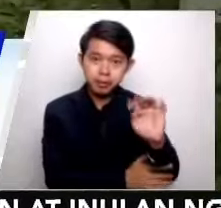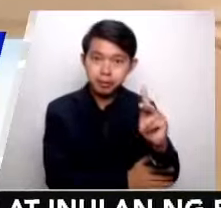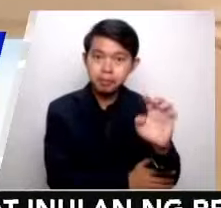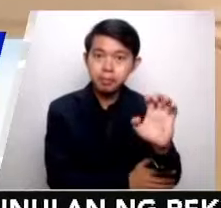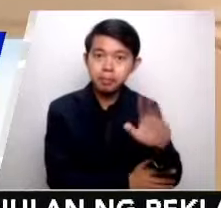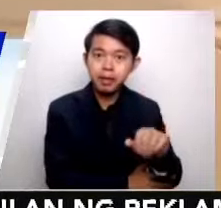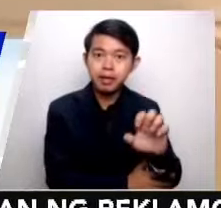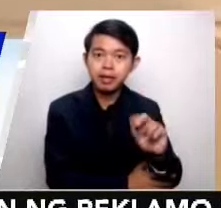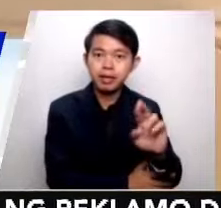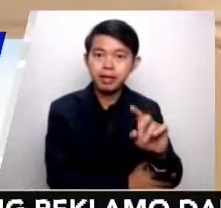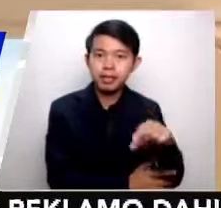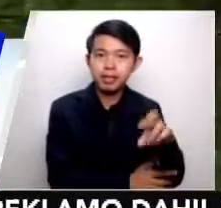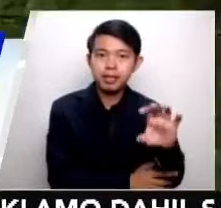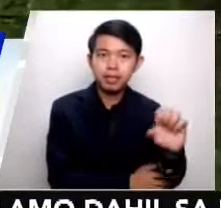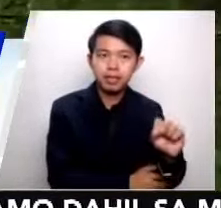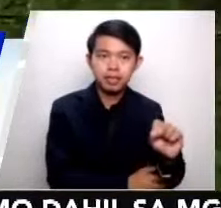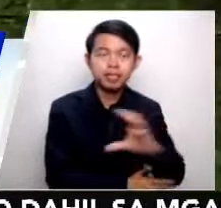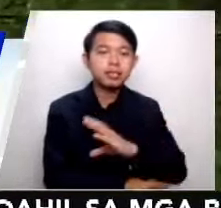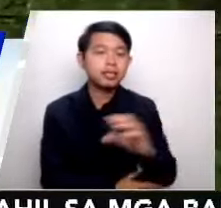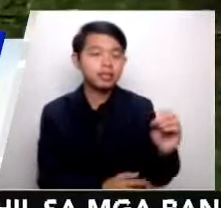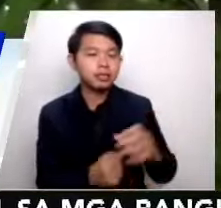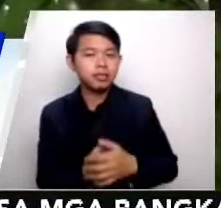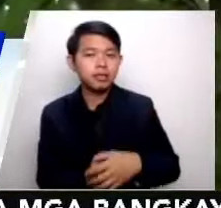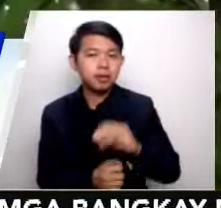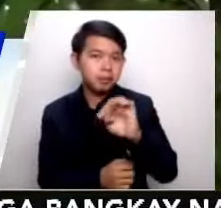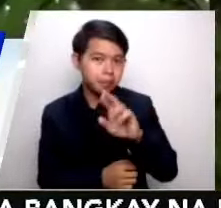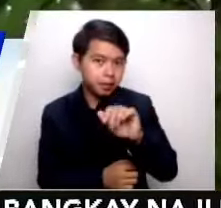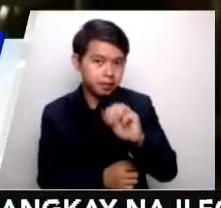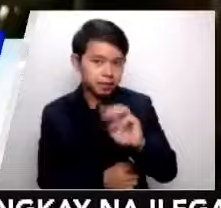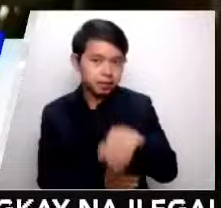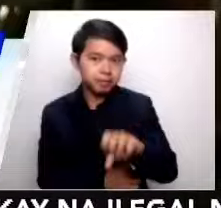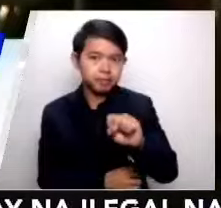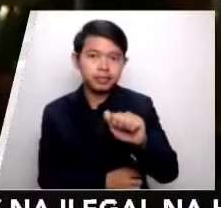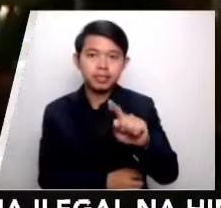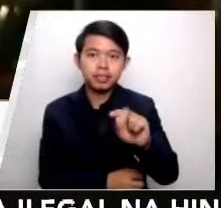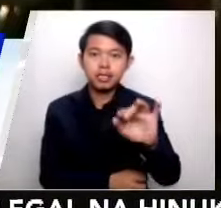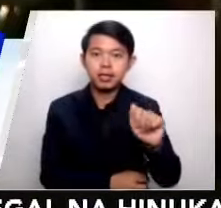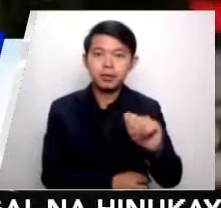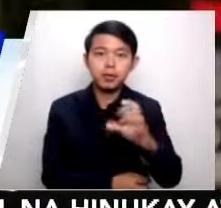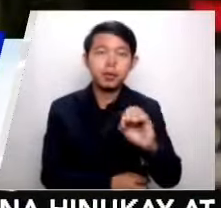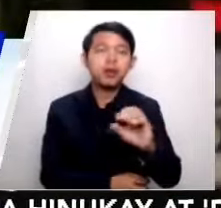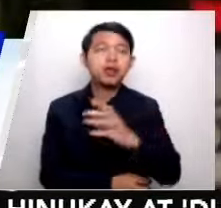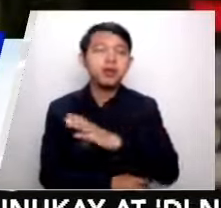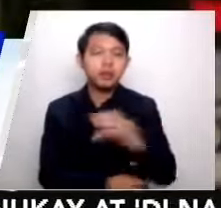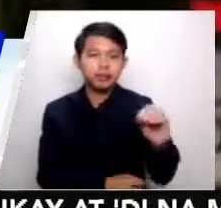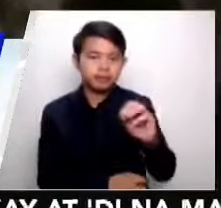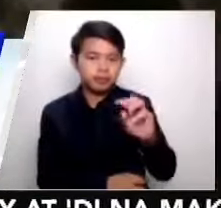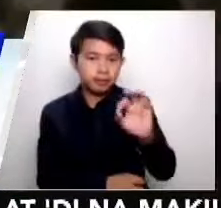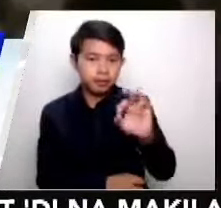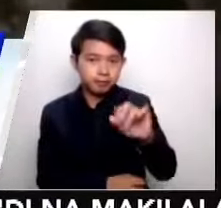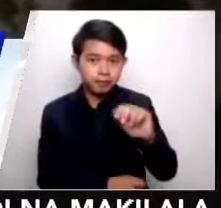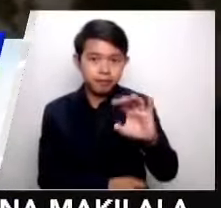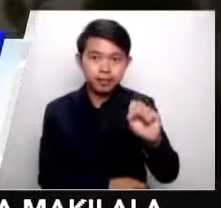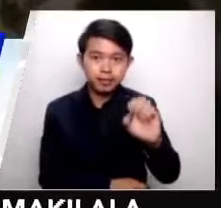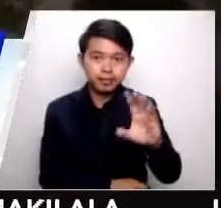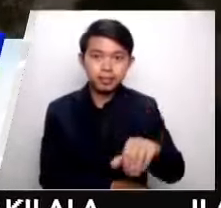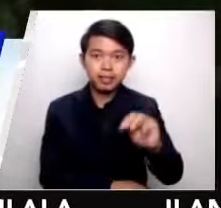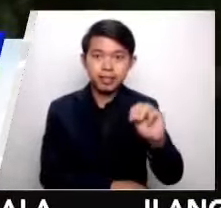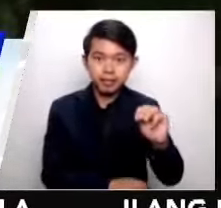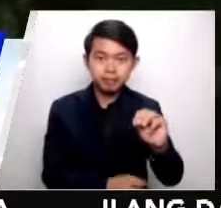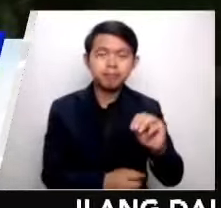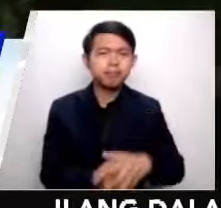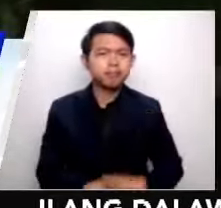Senator Miriam Defensor Santiago, at Master Rapper Francis M. Pasado alas 7 ng gabi nang bumuhos ang ulan, kaya kanya-kanya munang